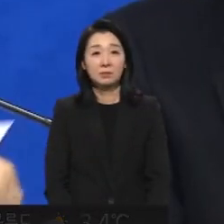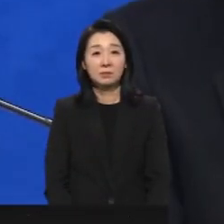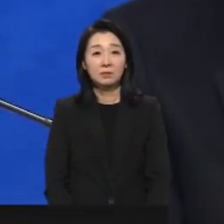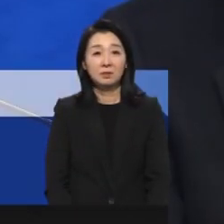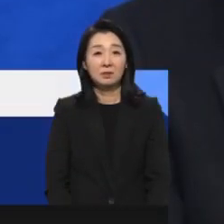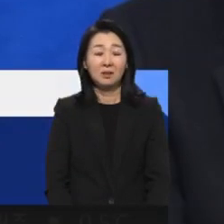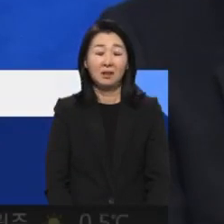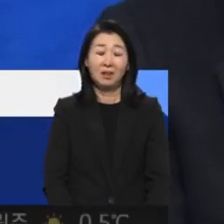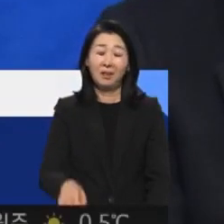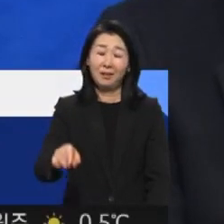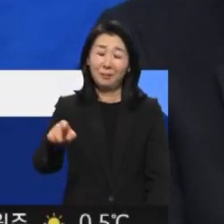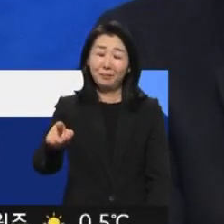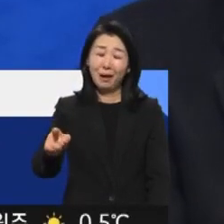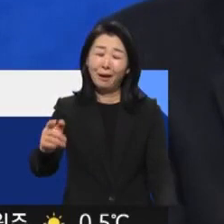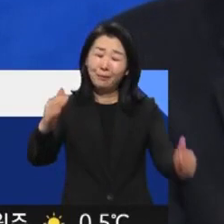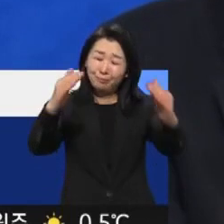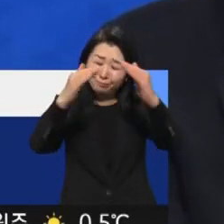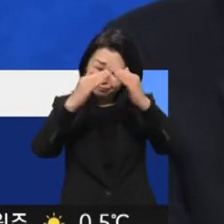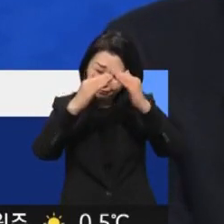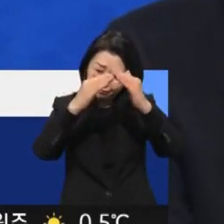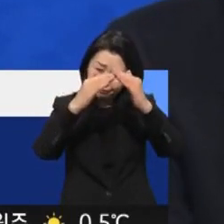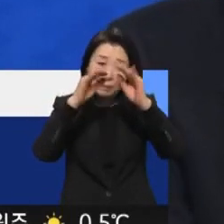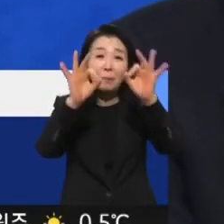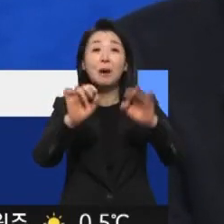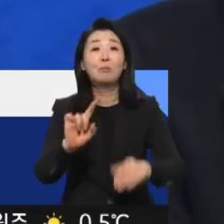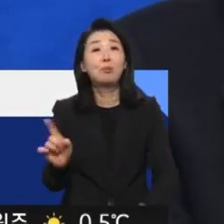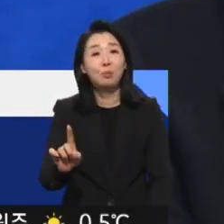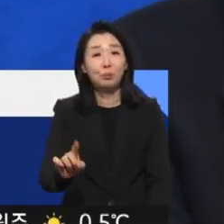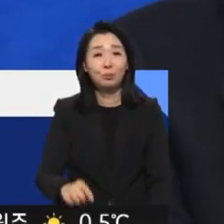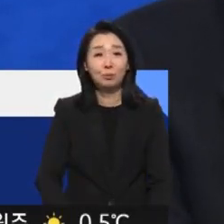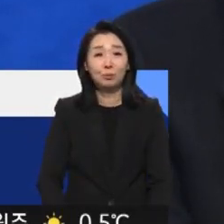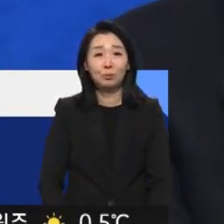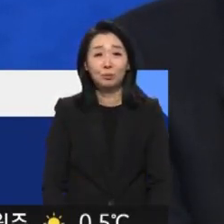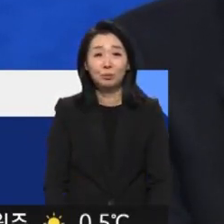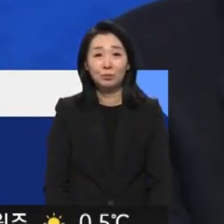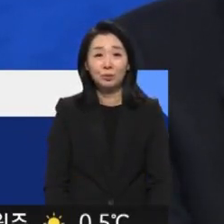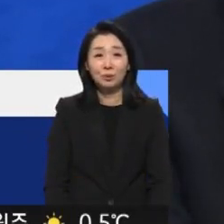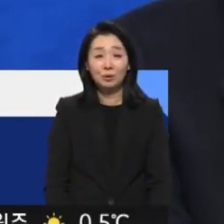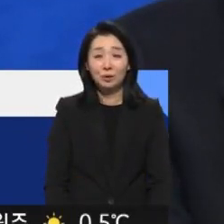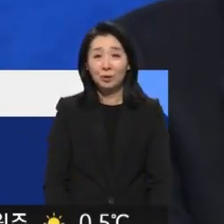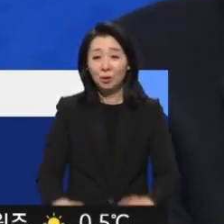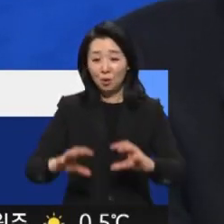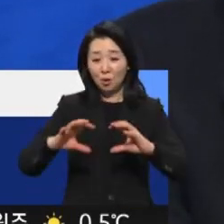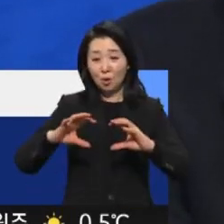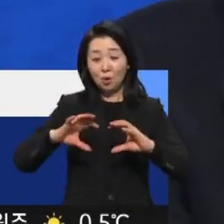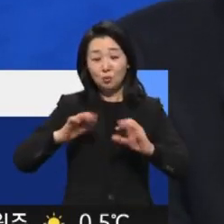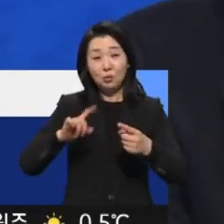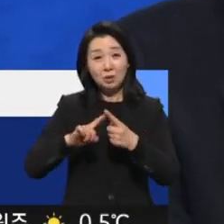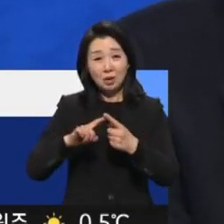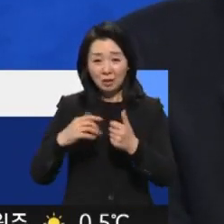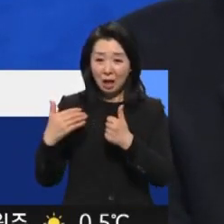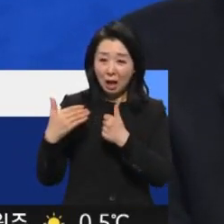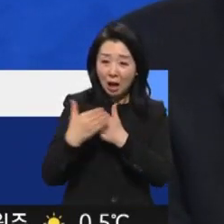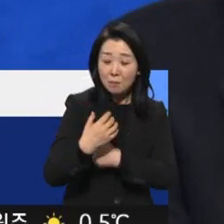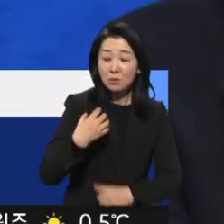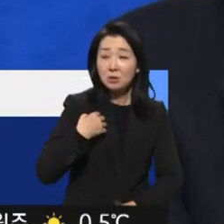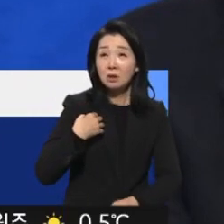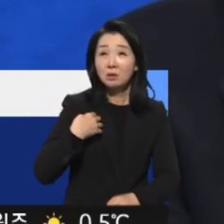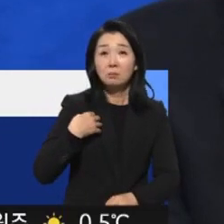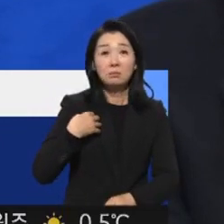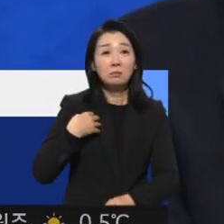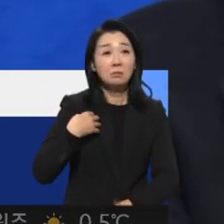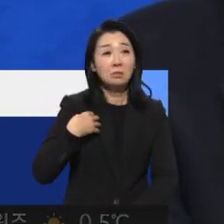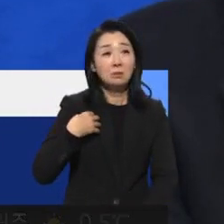정말 안방여포 아니냐는 생각이 듭니다. 국가의 안보를 책임지고 있는 대통령